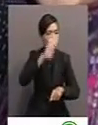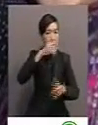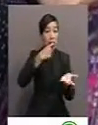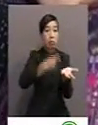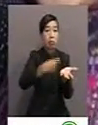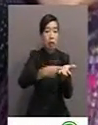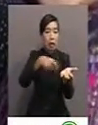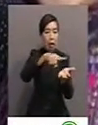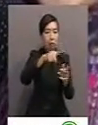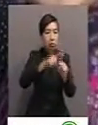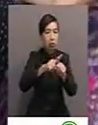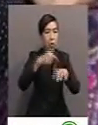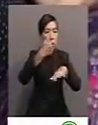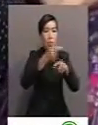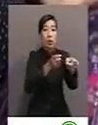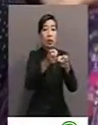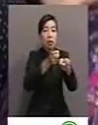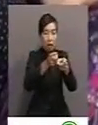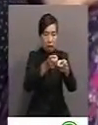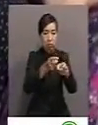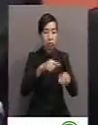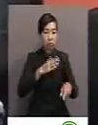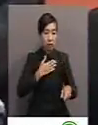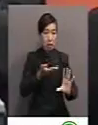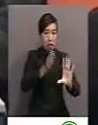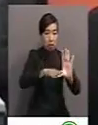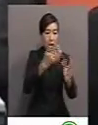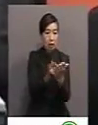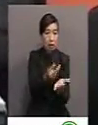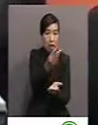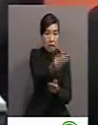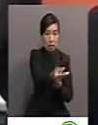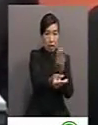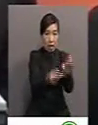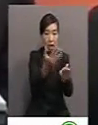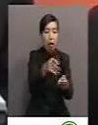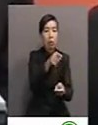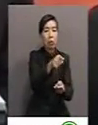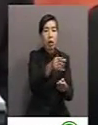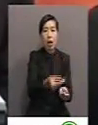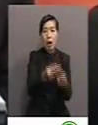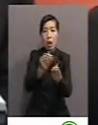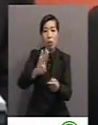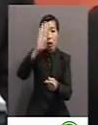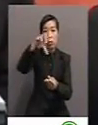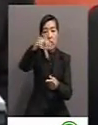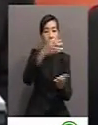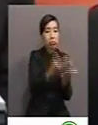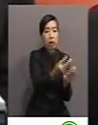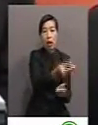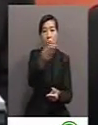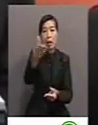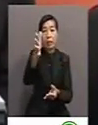หนึ่งเก็บเงินลูกค้าไปแล้วไม่ยอมส่งให้บริษัทประกันภัยค่ะคุณสิริพรเล่าเลยนะคะว่าประมาณมิถุนายน